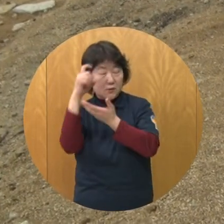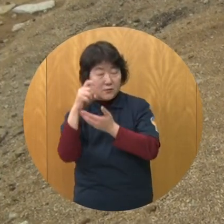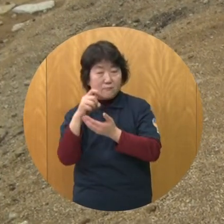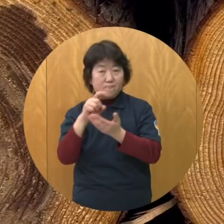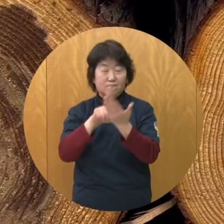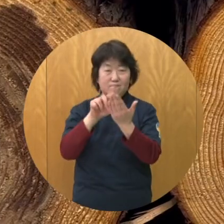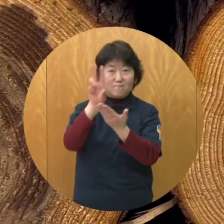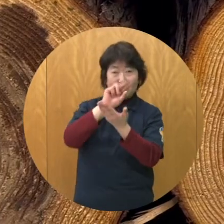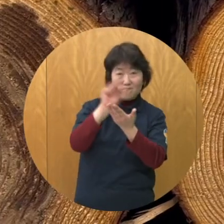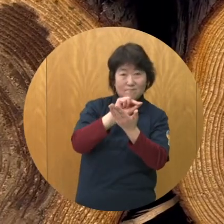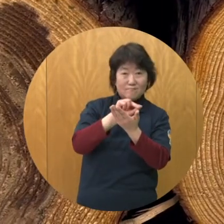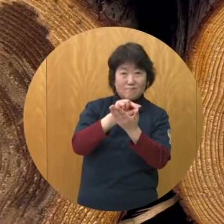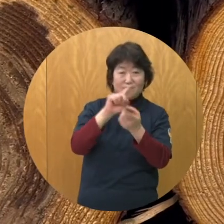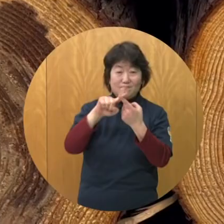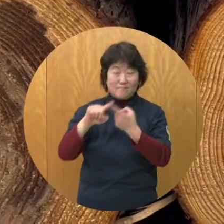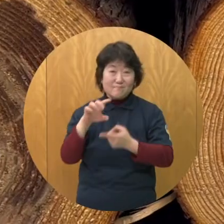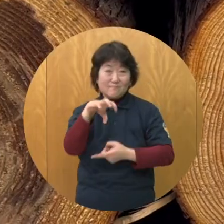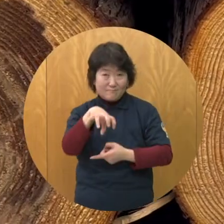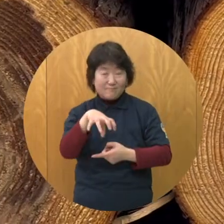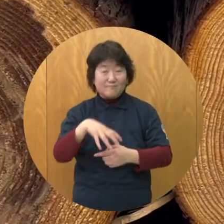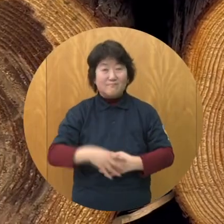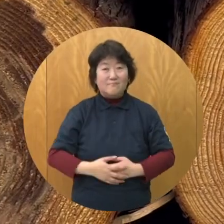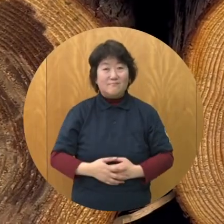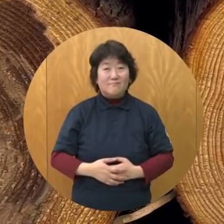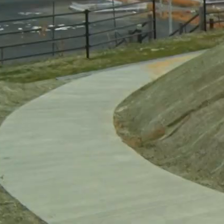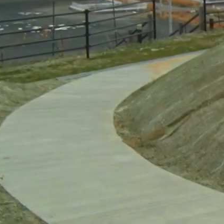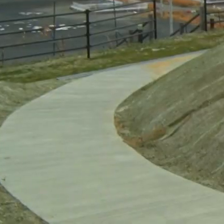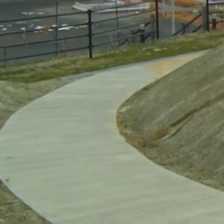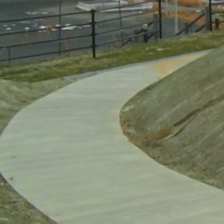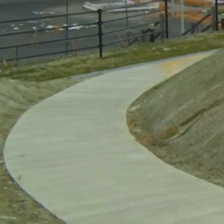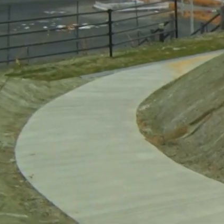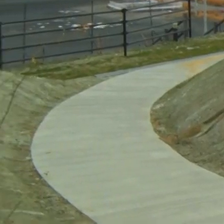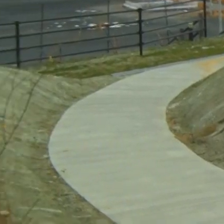写真撮影にぴったりのポイントも。